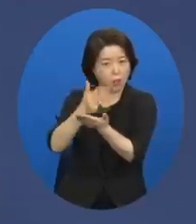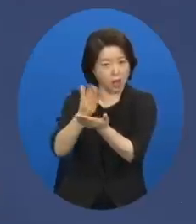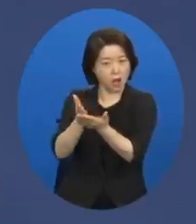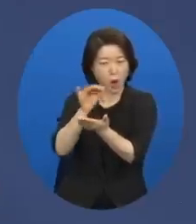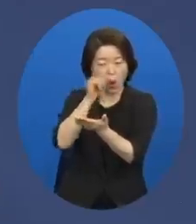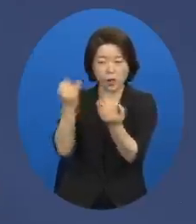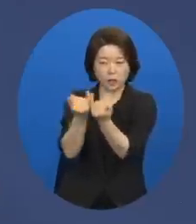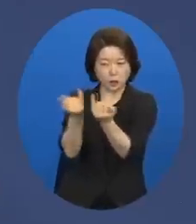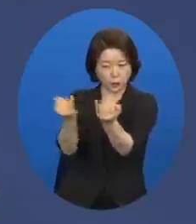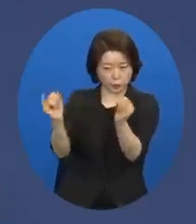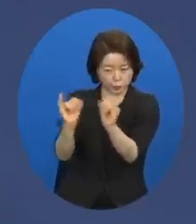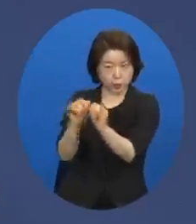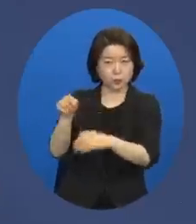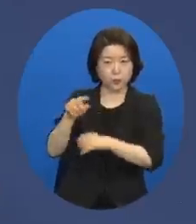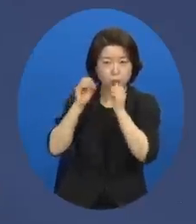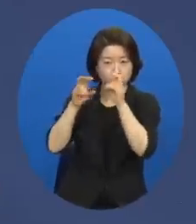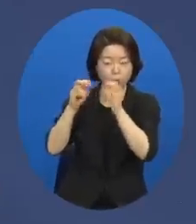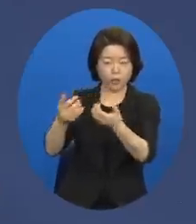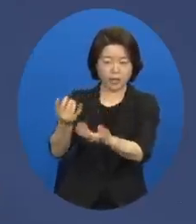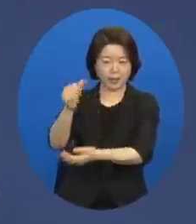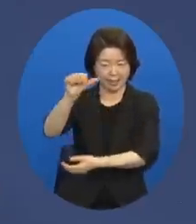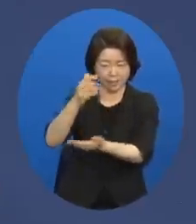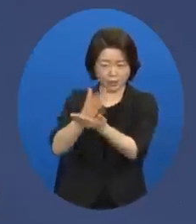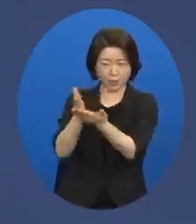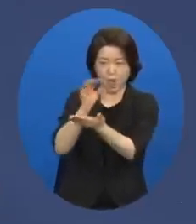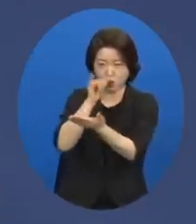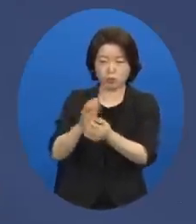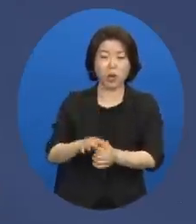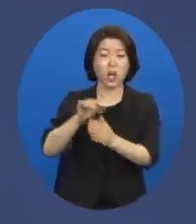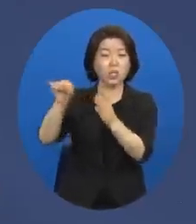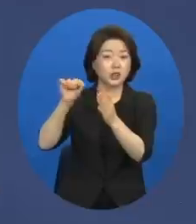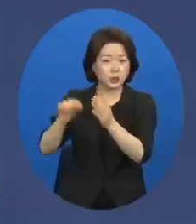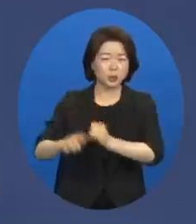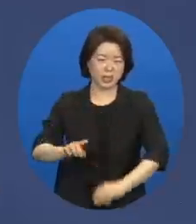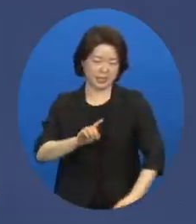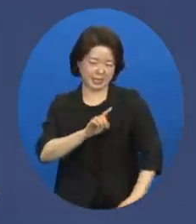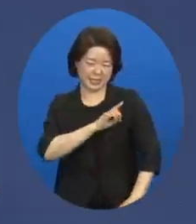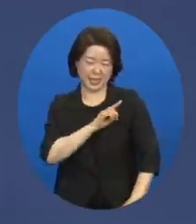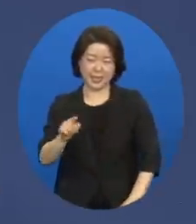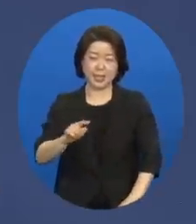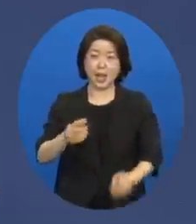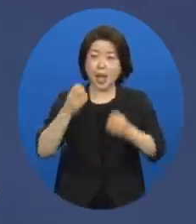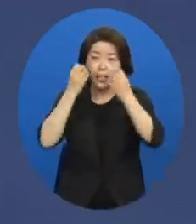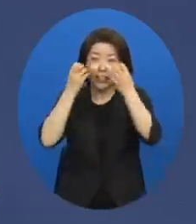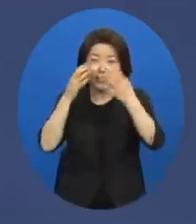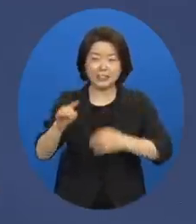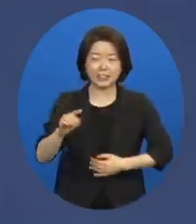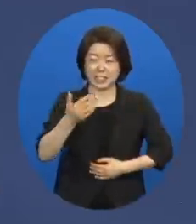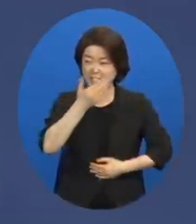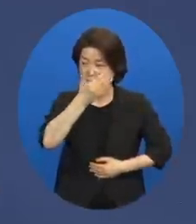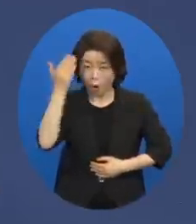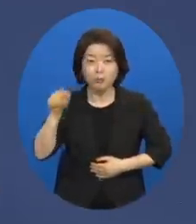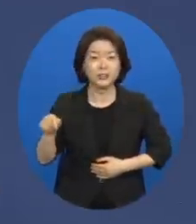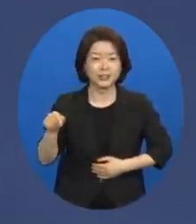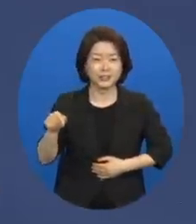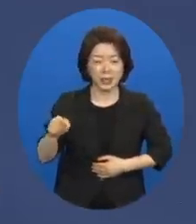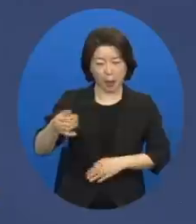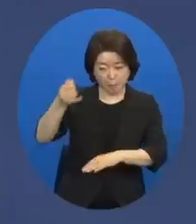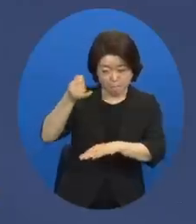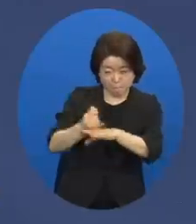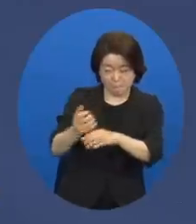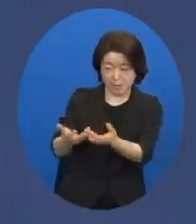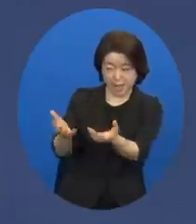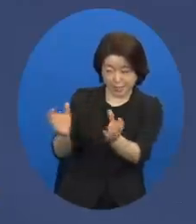다섯 개인지 여전도가 있었는데 여전도회가 그 중에 제일 아주 싱싱한 제일 젊은